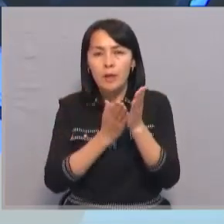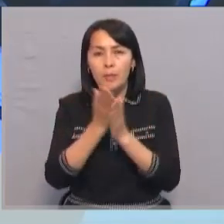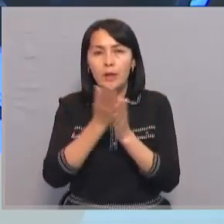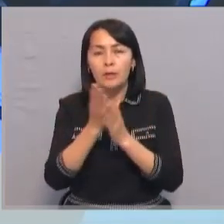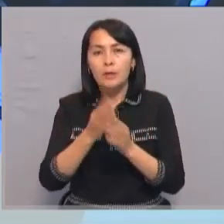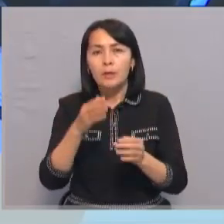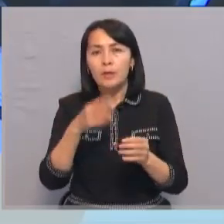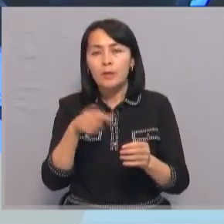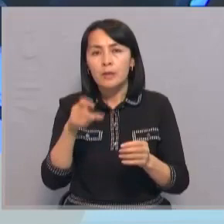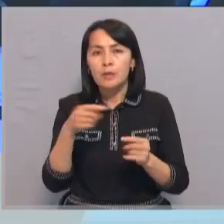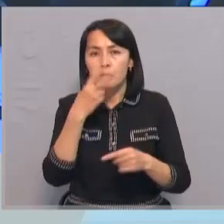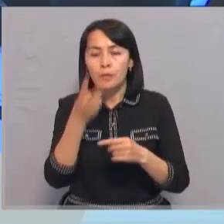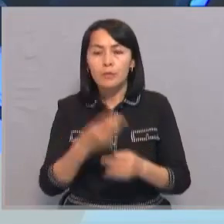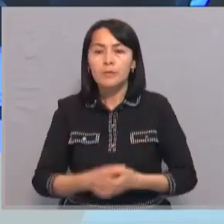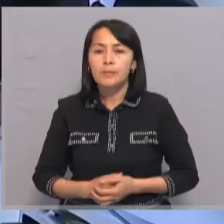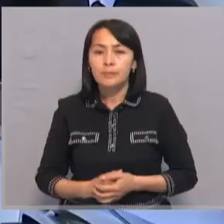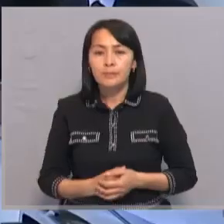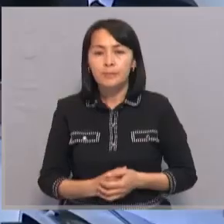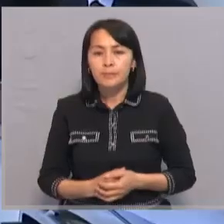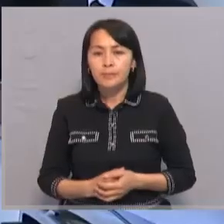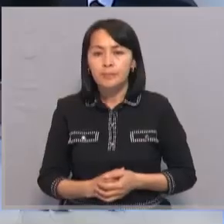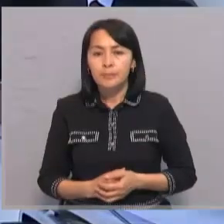туралы әріптесім әңгімелейді.